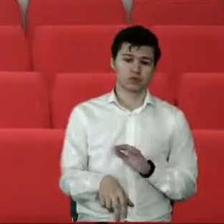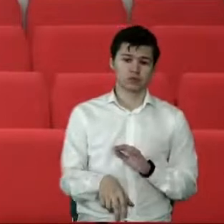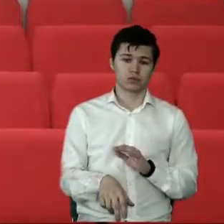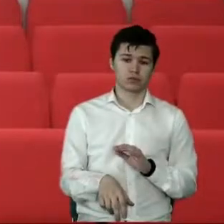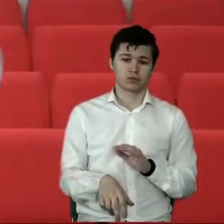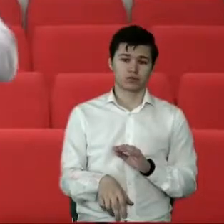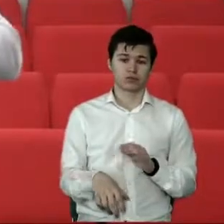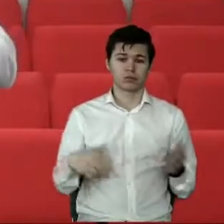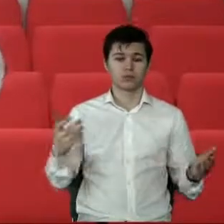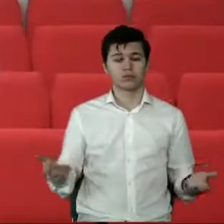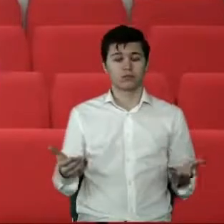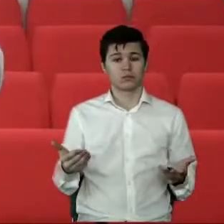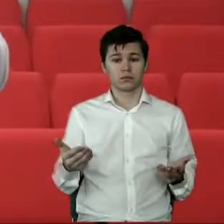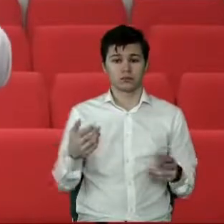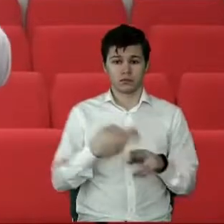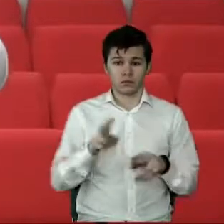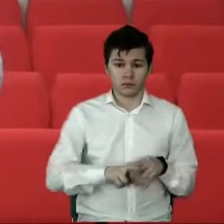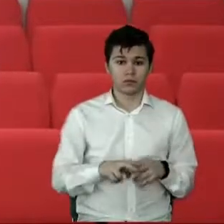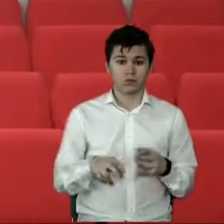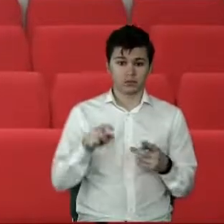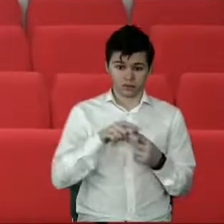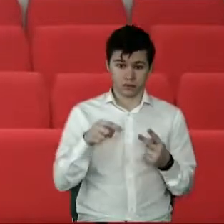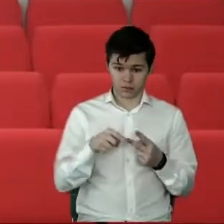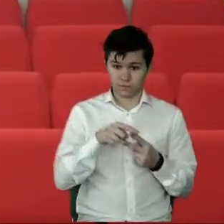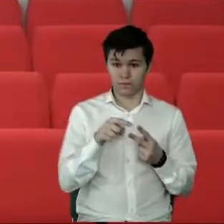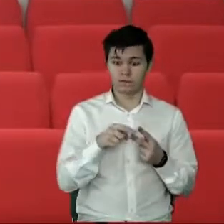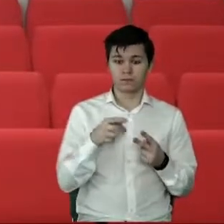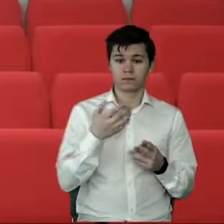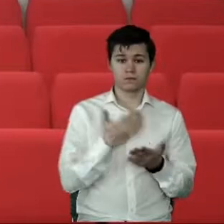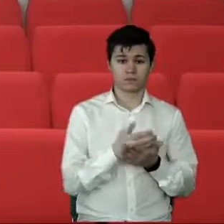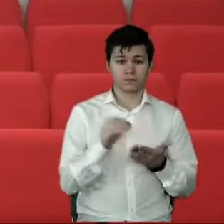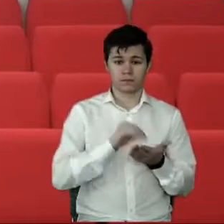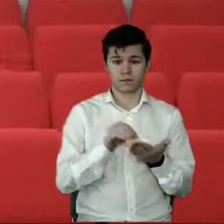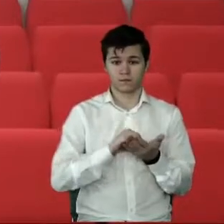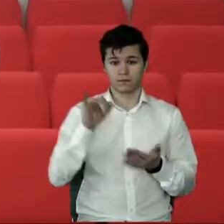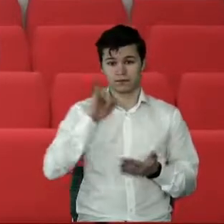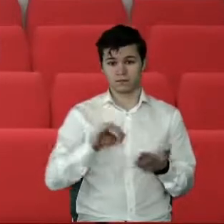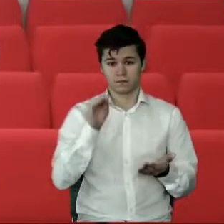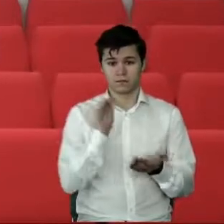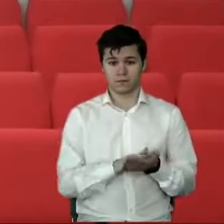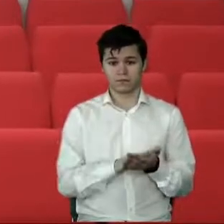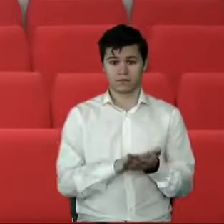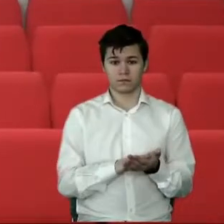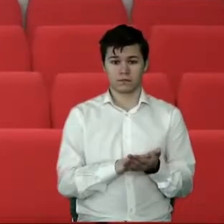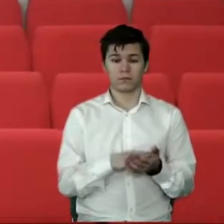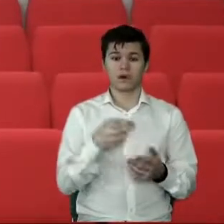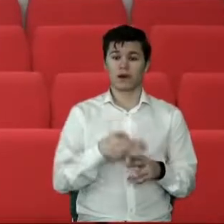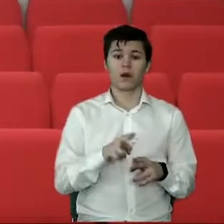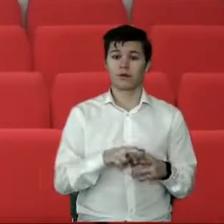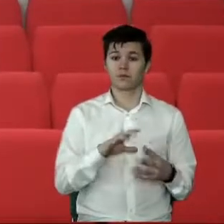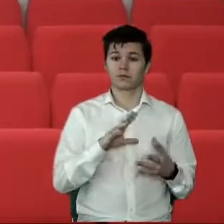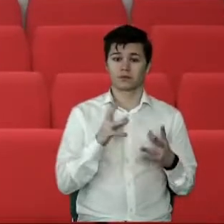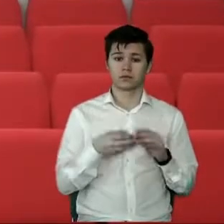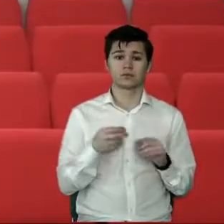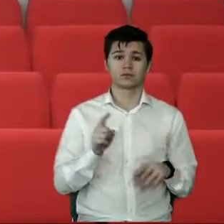же действие, которое прошло землетрясение, которое отмечено в исторических аналах. И это всего лишь результат пения